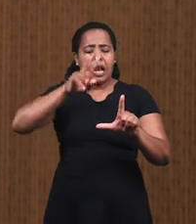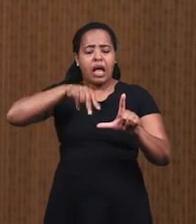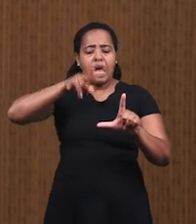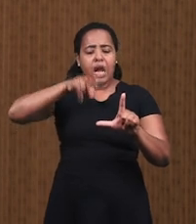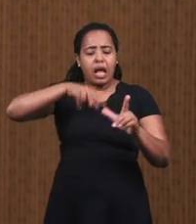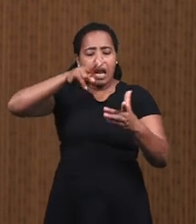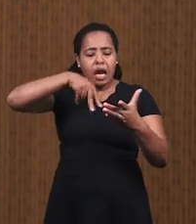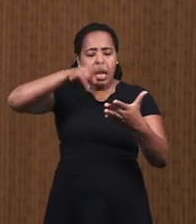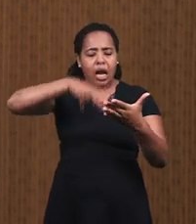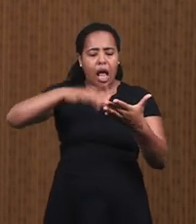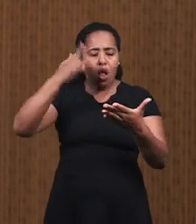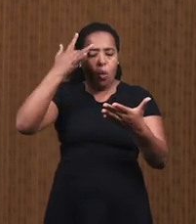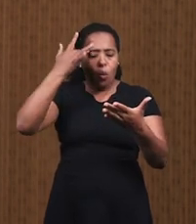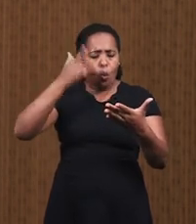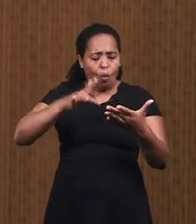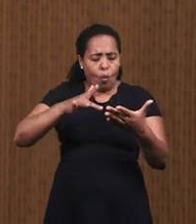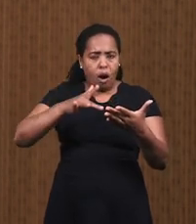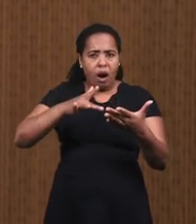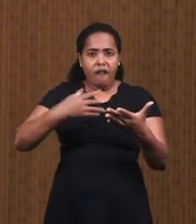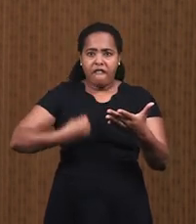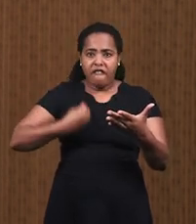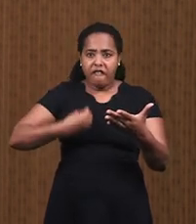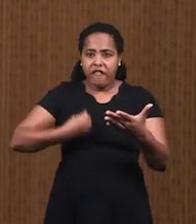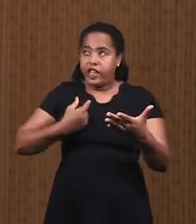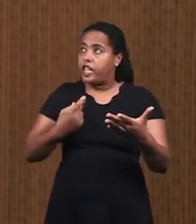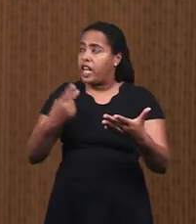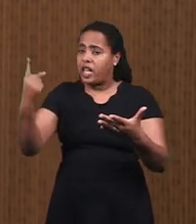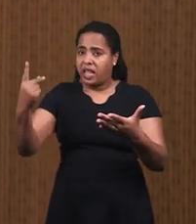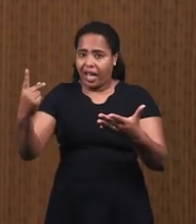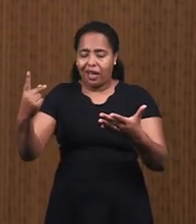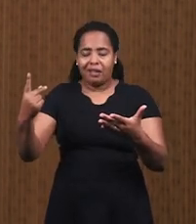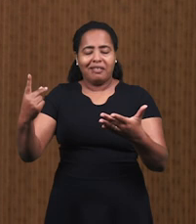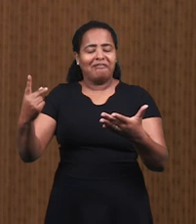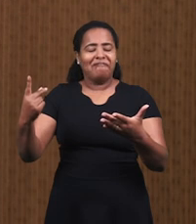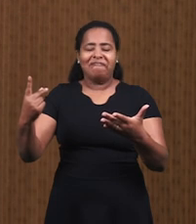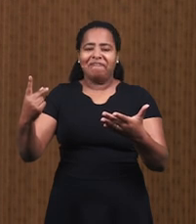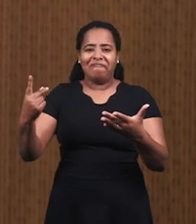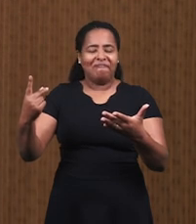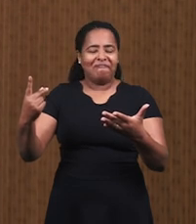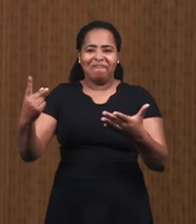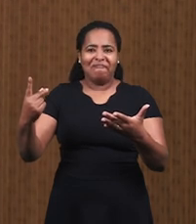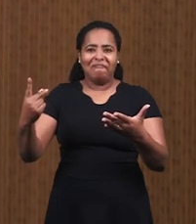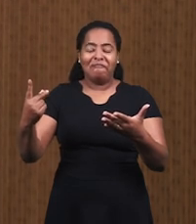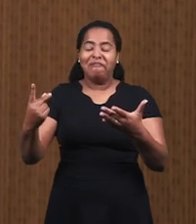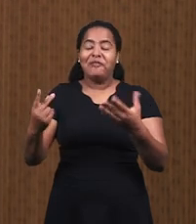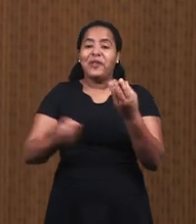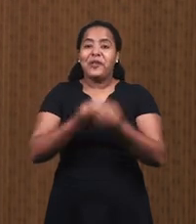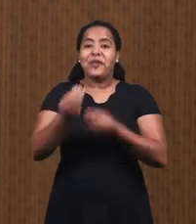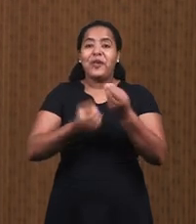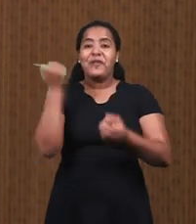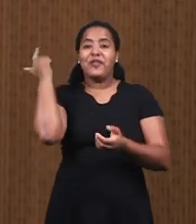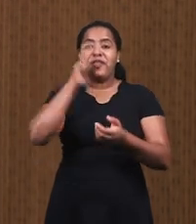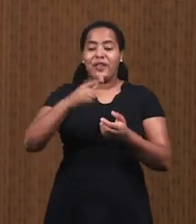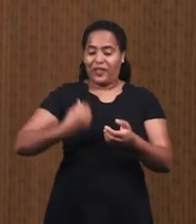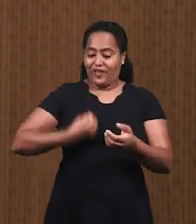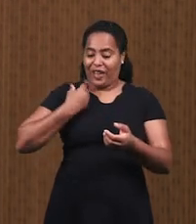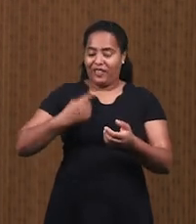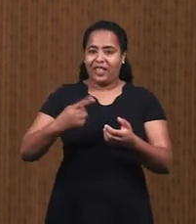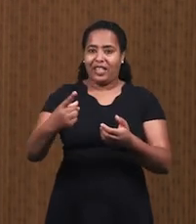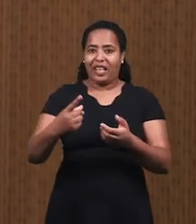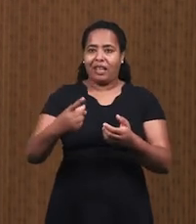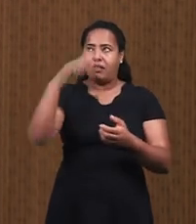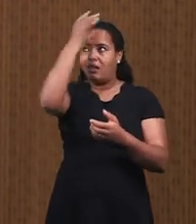буква не дает жизнь. Какую жизнь? Вечную жизнь. А кто дает жизнь вечную?